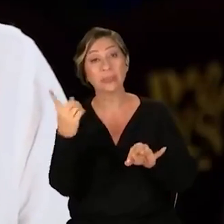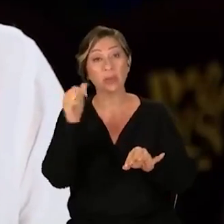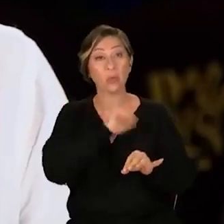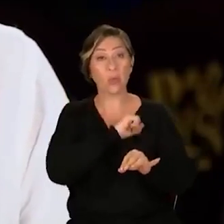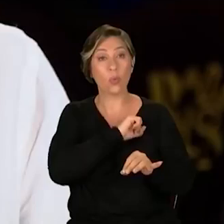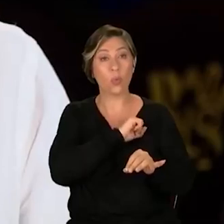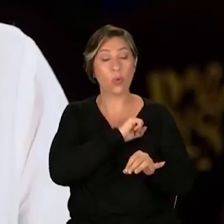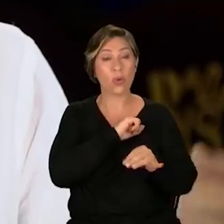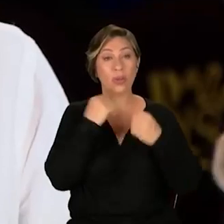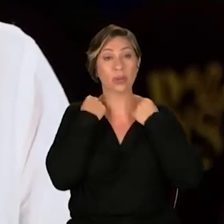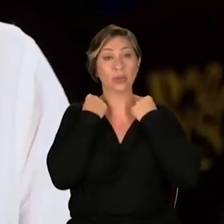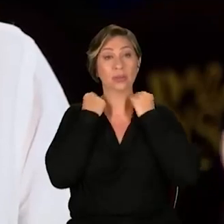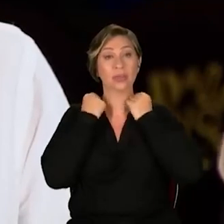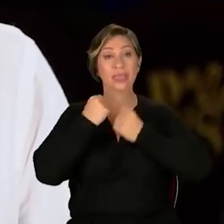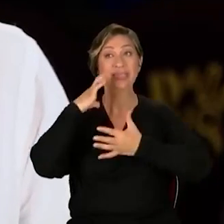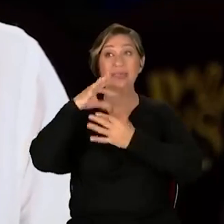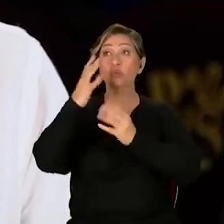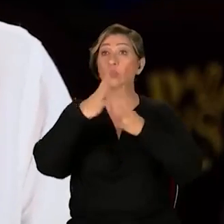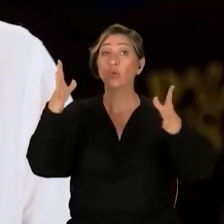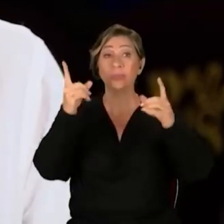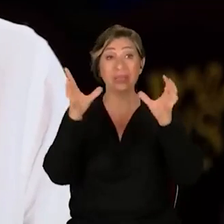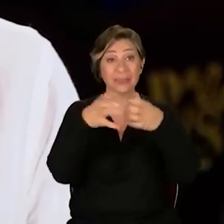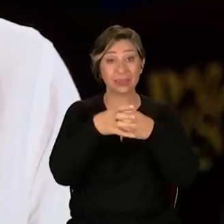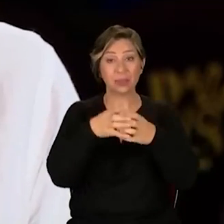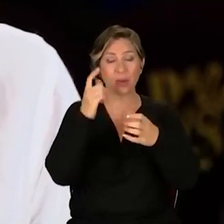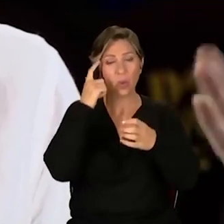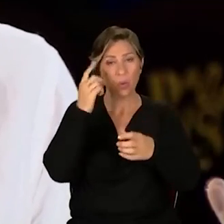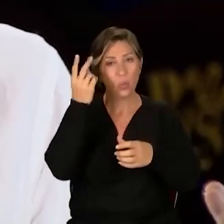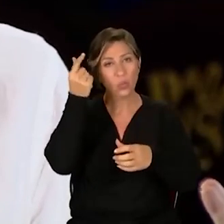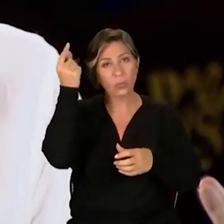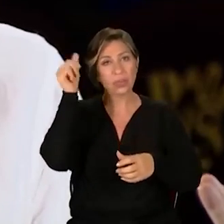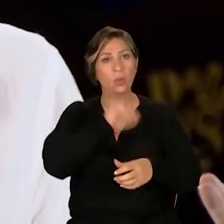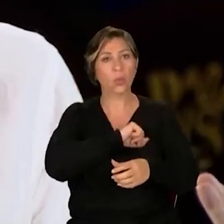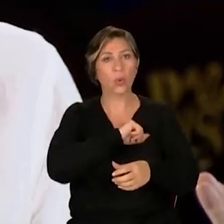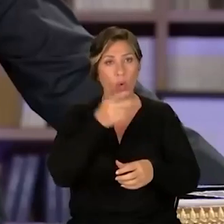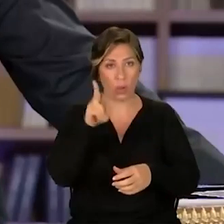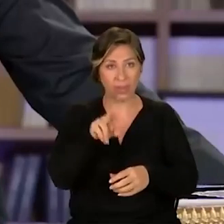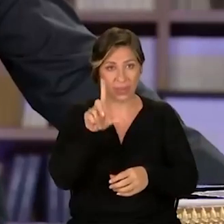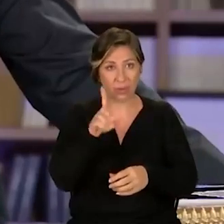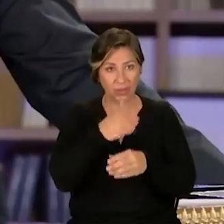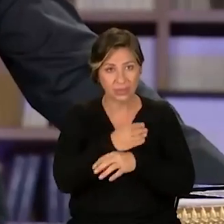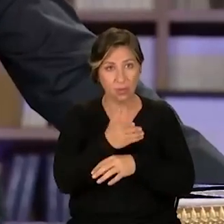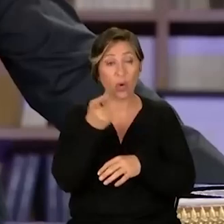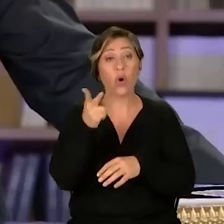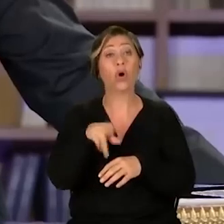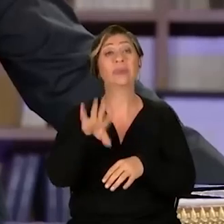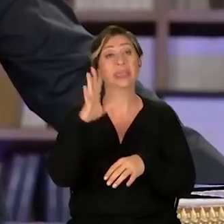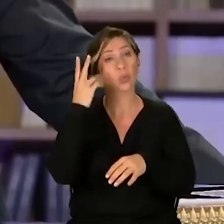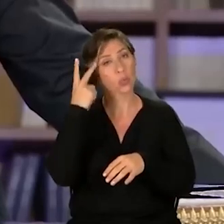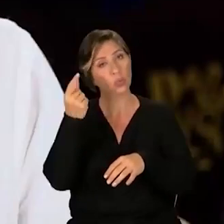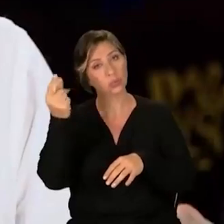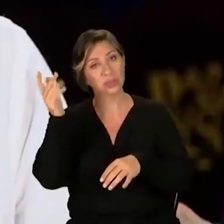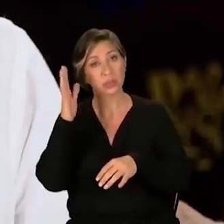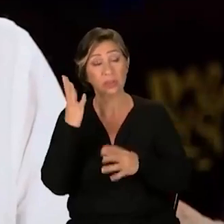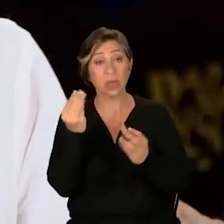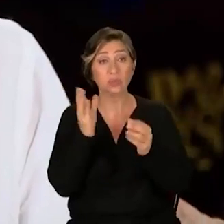Yani insanların çok büyük bir kısmı da bunamaktan korkuyor. Ölmeleri mi gerekiyor aslında? Yani ölmezse demansa mı yakalanacak? Ama